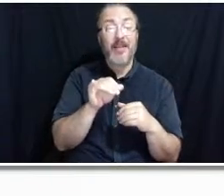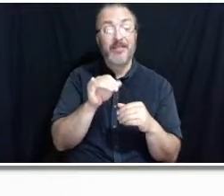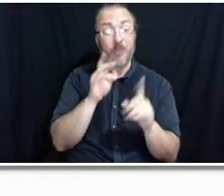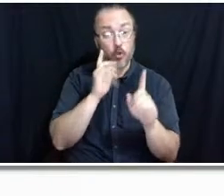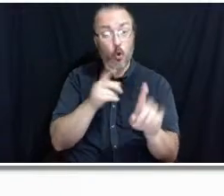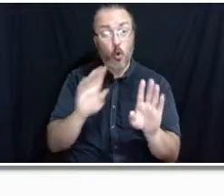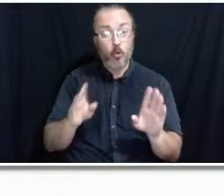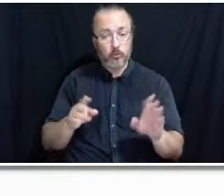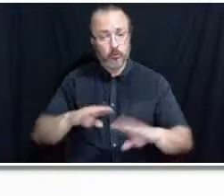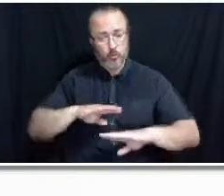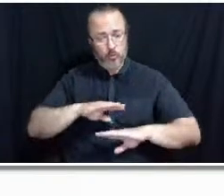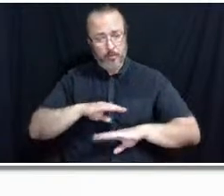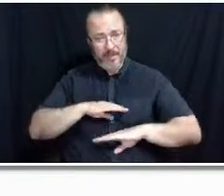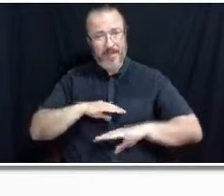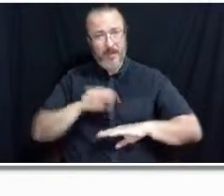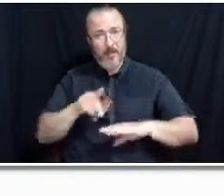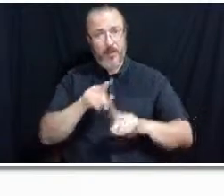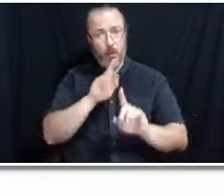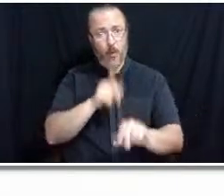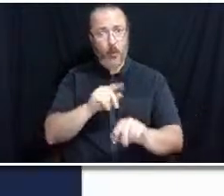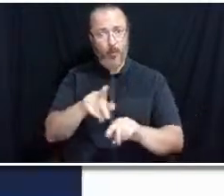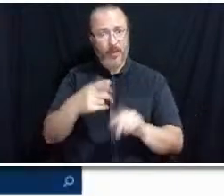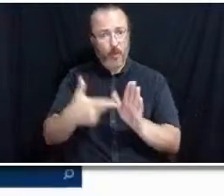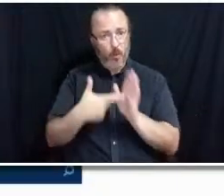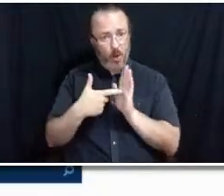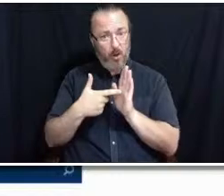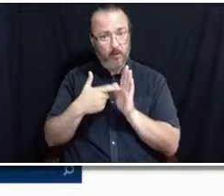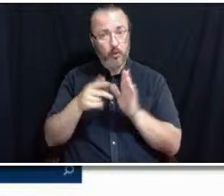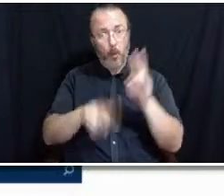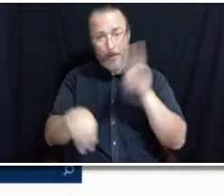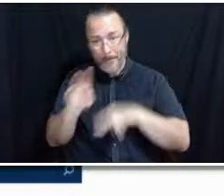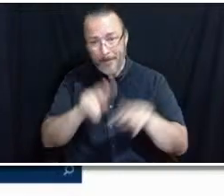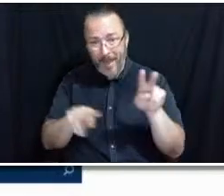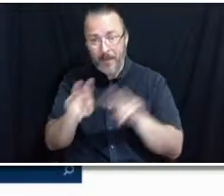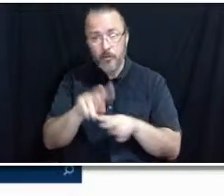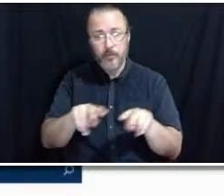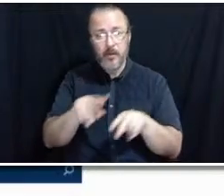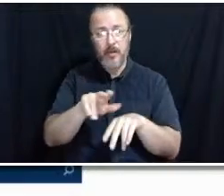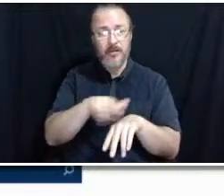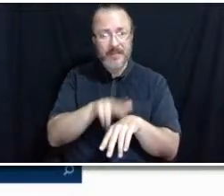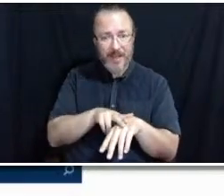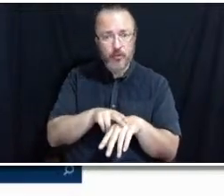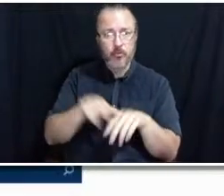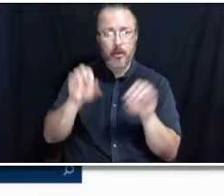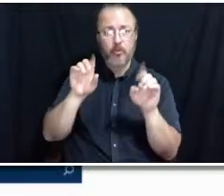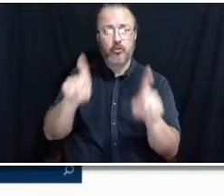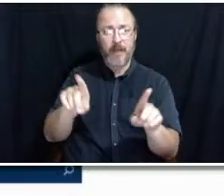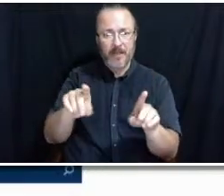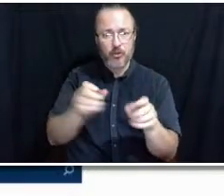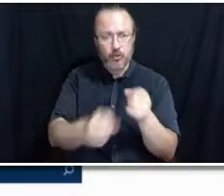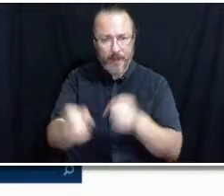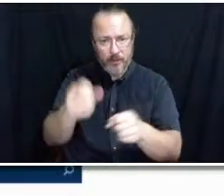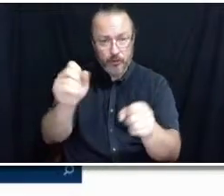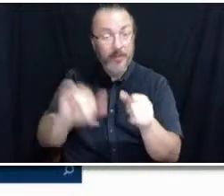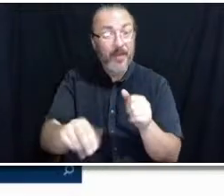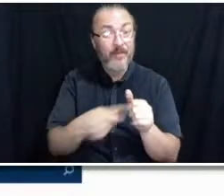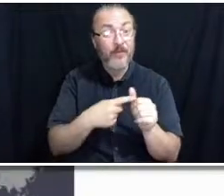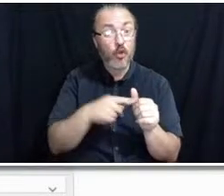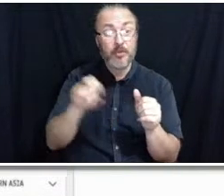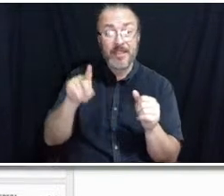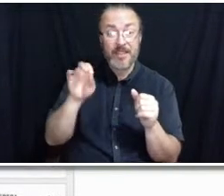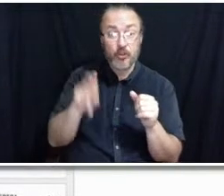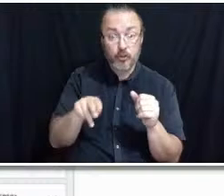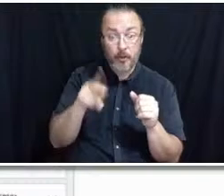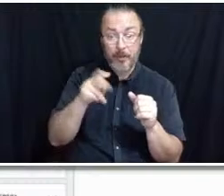les besoins et ça correspond au mandat du rapport qui est de suivre les stratégies nationales pour la réalisation de l'objectif de développement durable